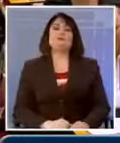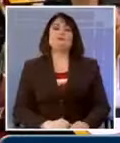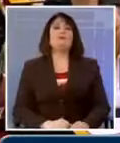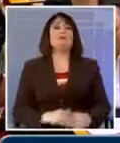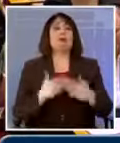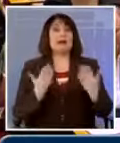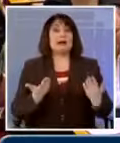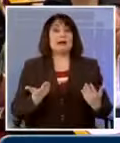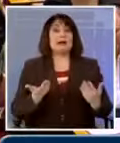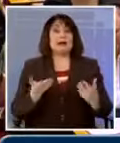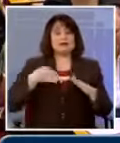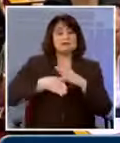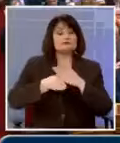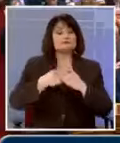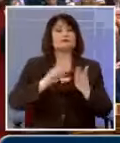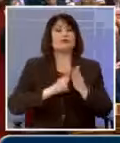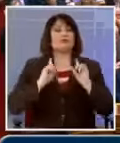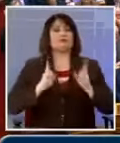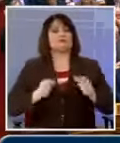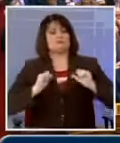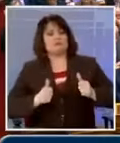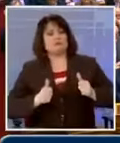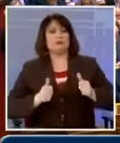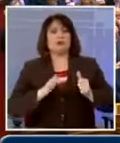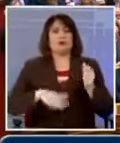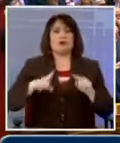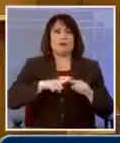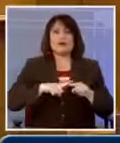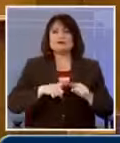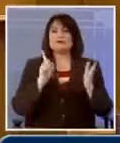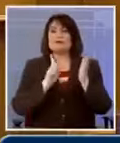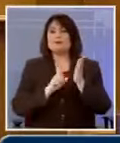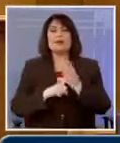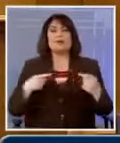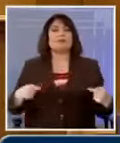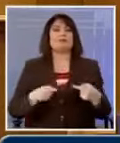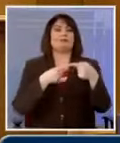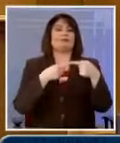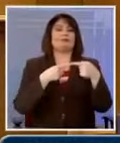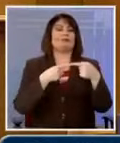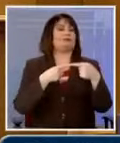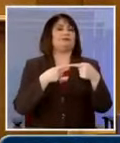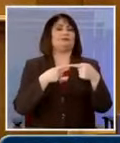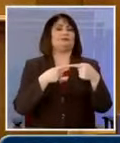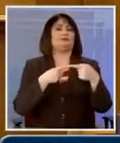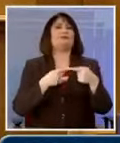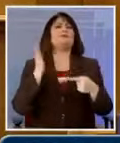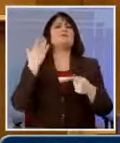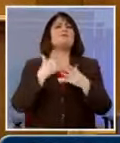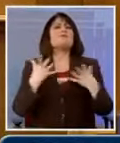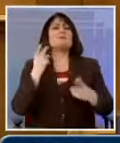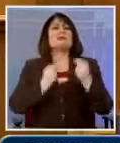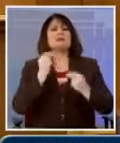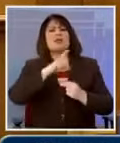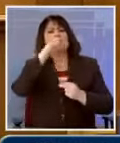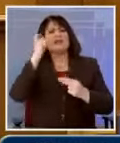Περνάει όμως και μέσα από την αποφασιστικότητά μας να συγκρουστούμε με τις παθογένειες